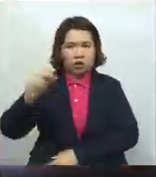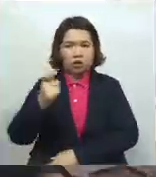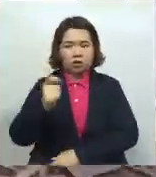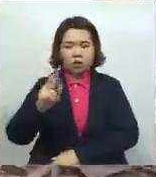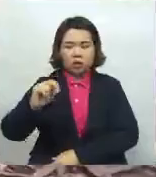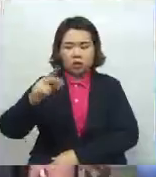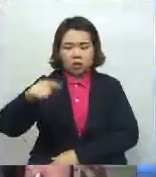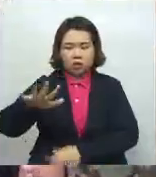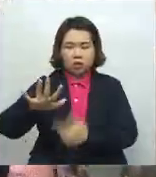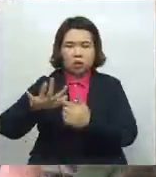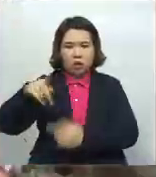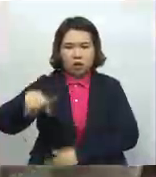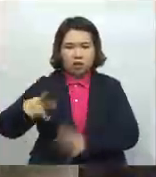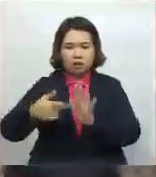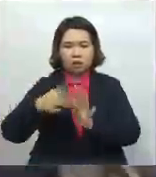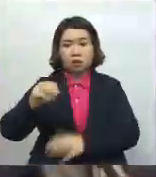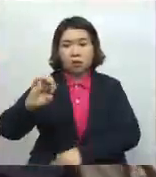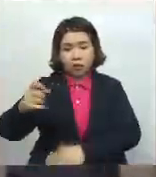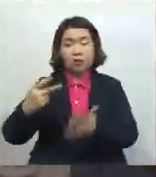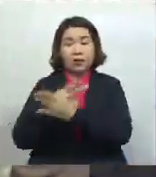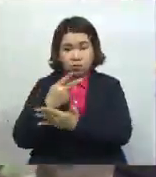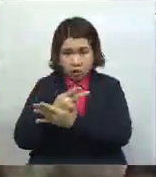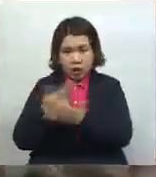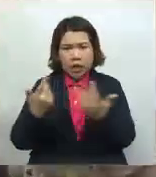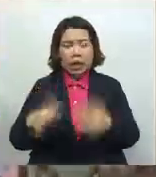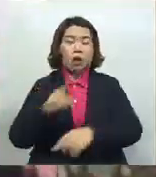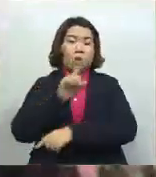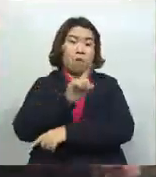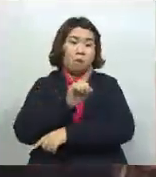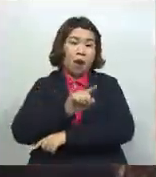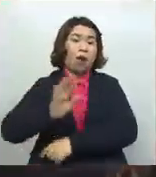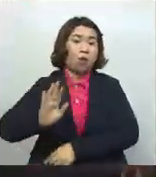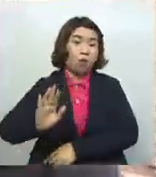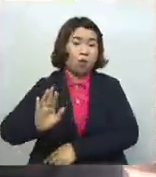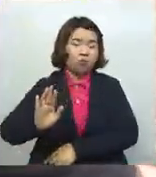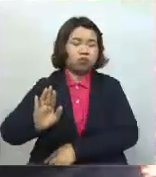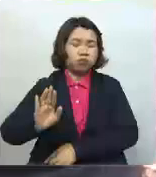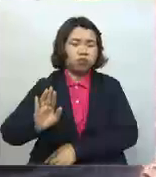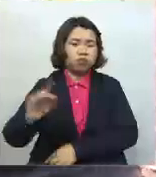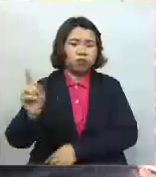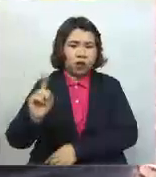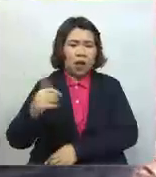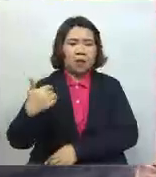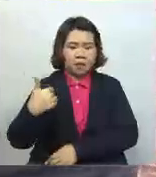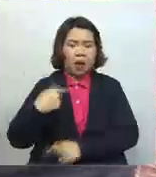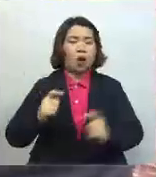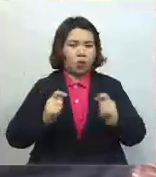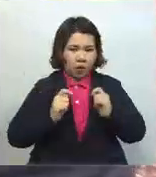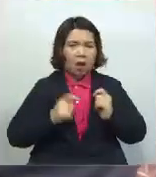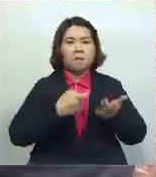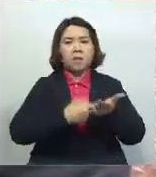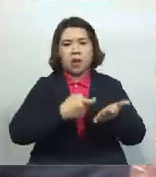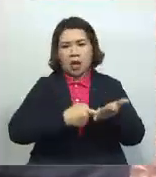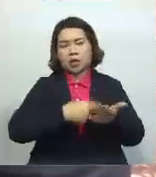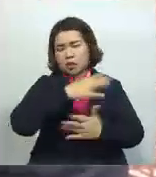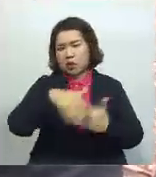มิจังหวัดกาญจนบุรีต่อมาในช่วงบ่ายศาลจังหวัดทองผาภูมิจังหวัดกาญจนบุรีอนุญาตให้ประกันตัวทั้